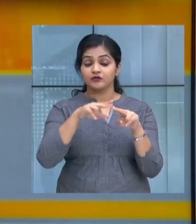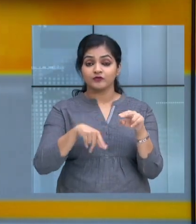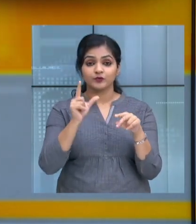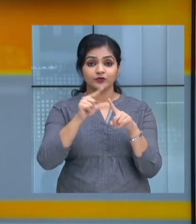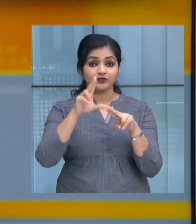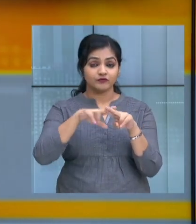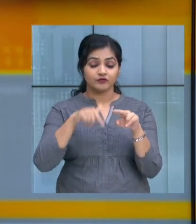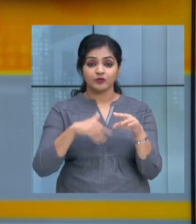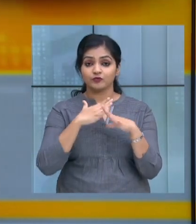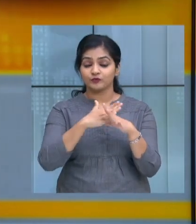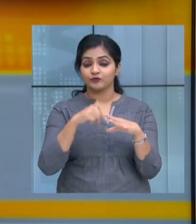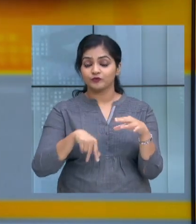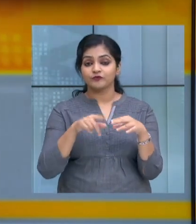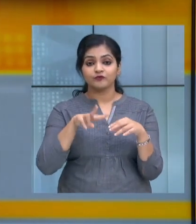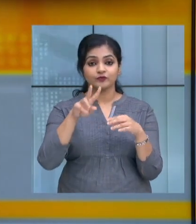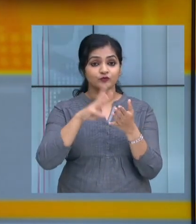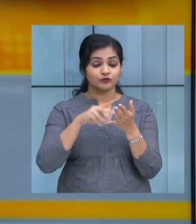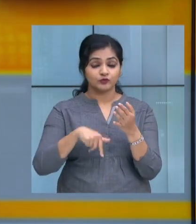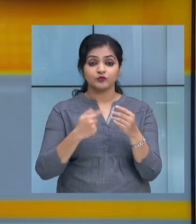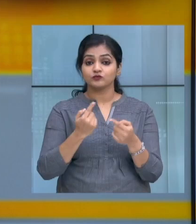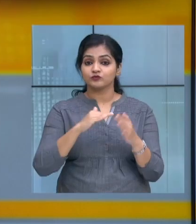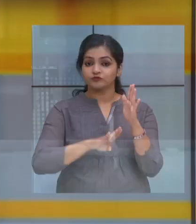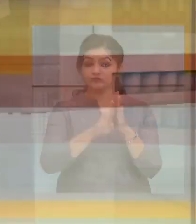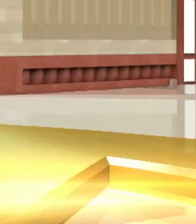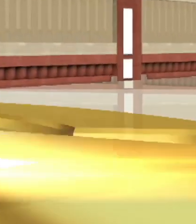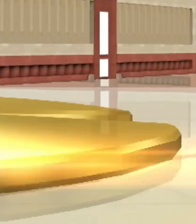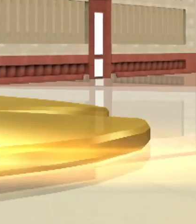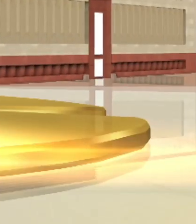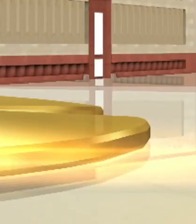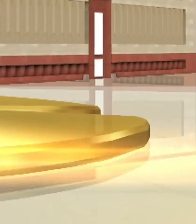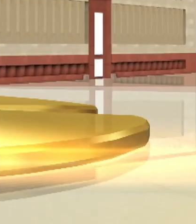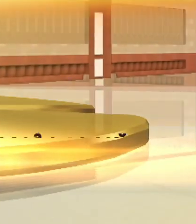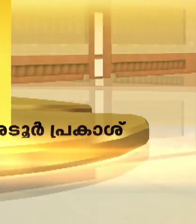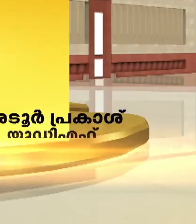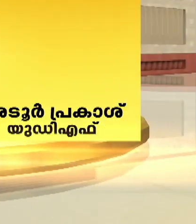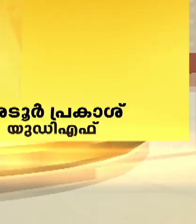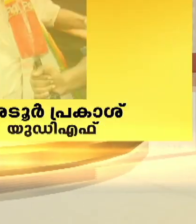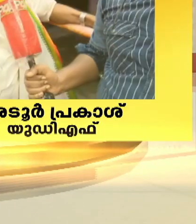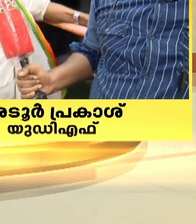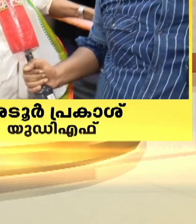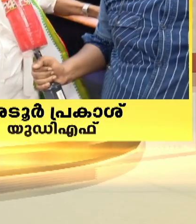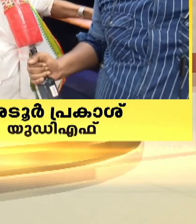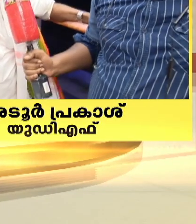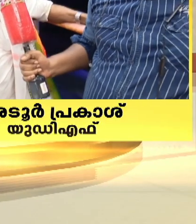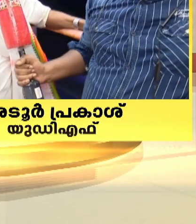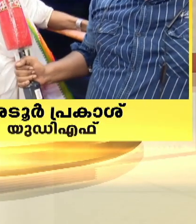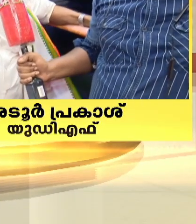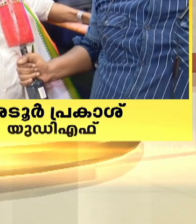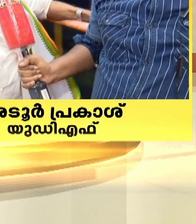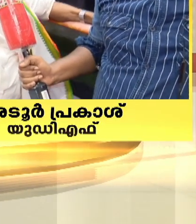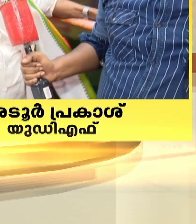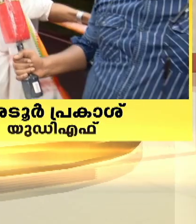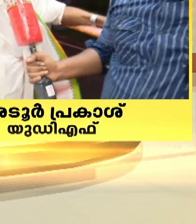മുരളീധരനും വികസന നേട്ടങ്ങൾ തന്നെയാണ് ഉയർത്തിക്കാട്ടുന്നത്. വികസന കാഴ്ചപ്പാടെന്ന് പറയുന്നത് ഞാൻ പൂർത്തീകരിക്കാതെ പോയിട്ടുള്ള